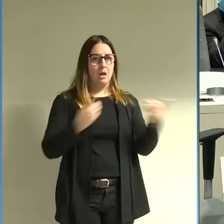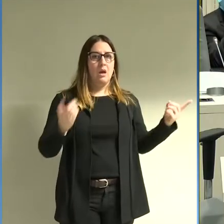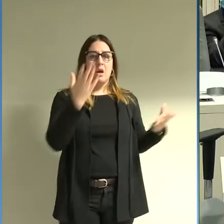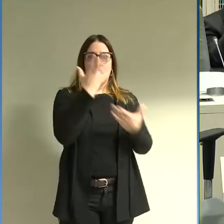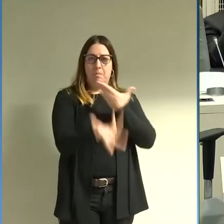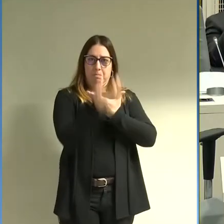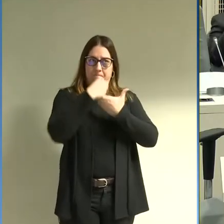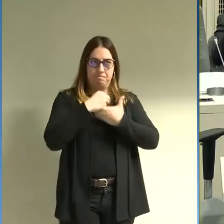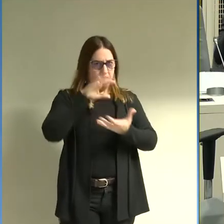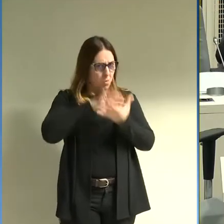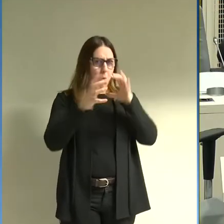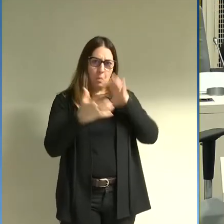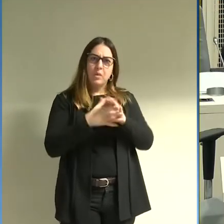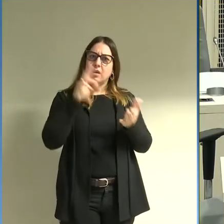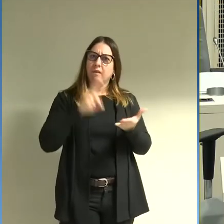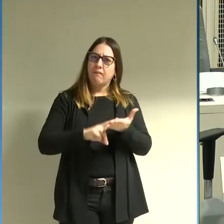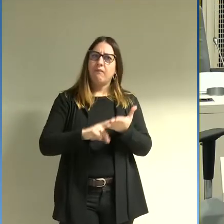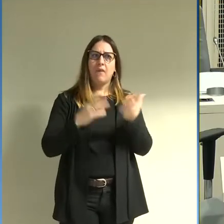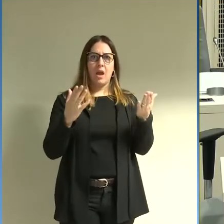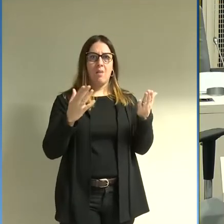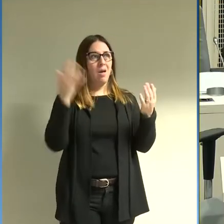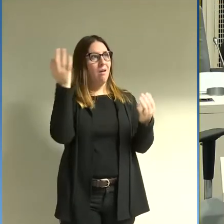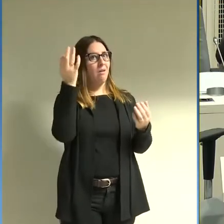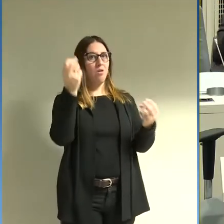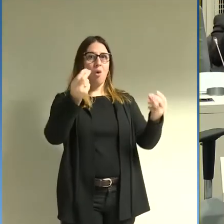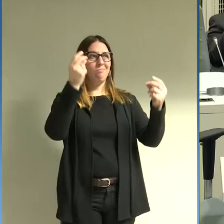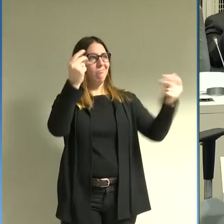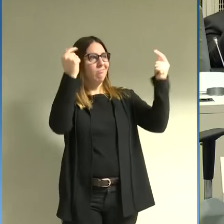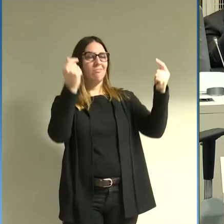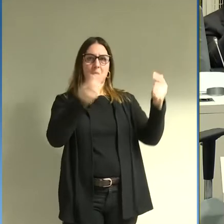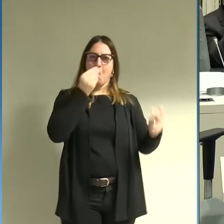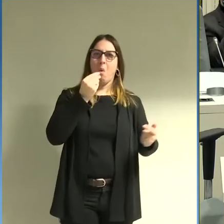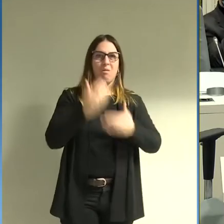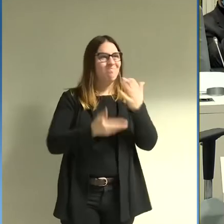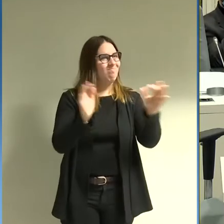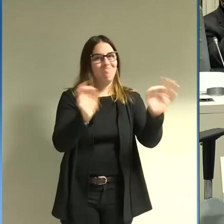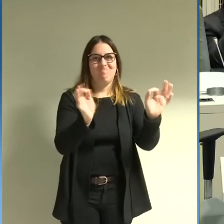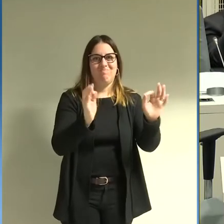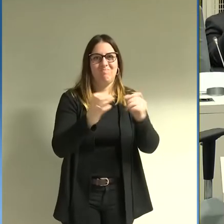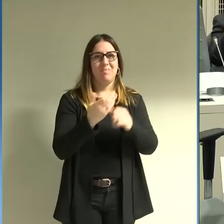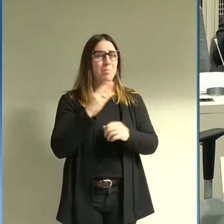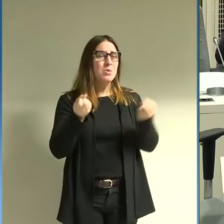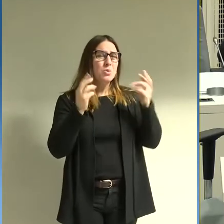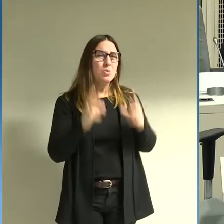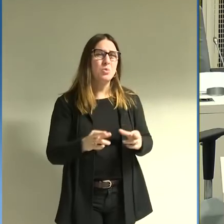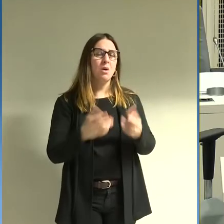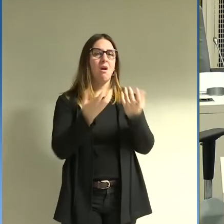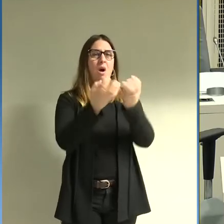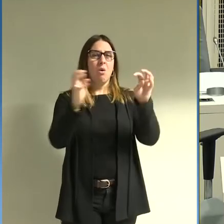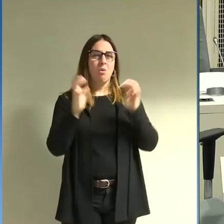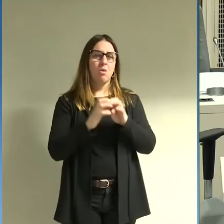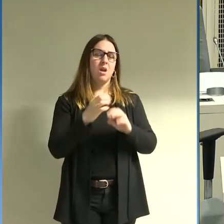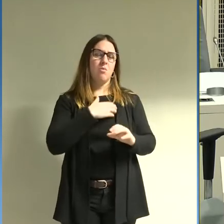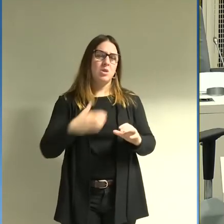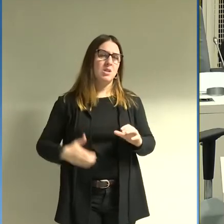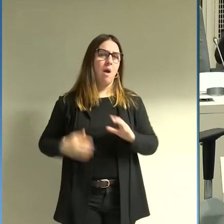sujet complexe pour lequel il n'y a pas de recette miracle mais une chose est sûre ce n'est pas en multipliant conseil municipal après conseil